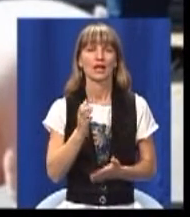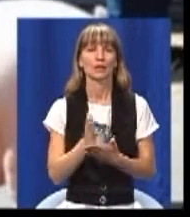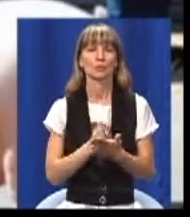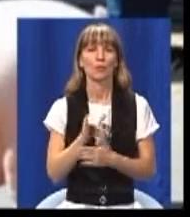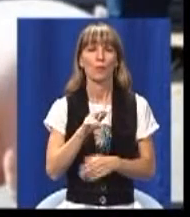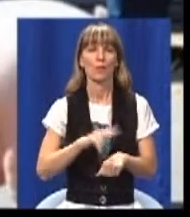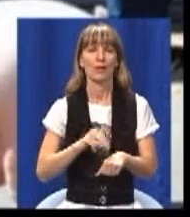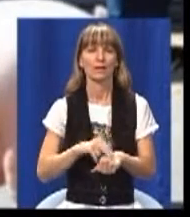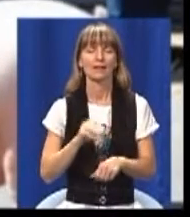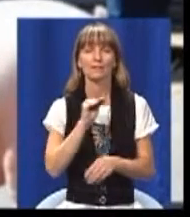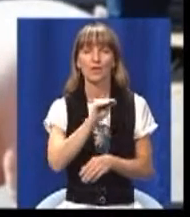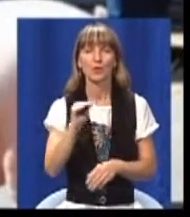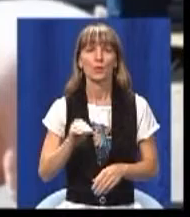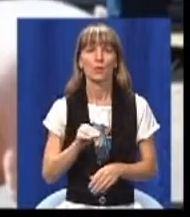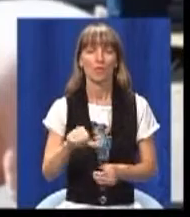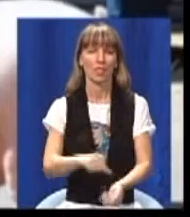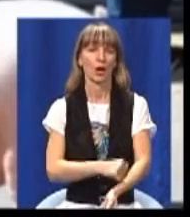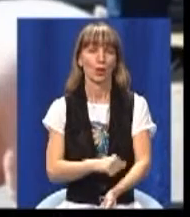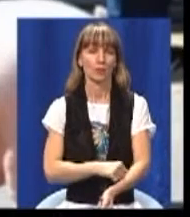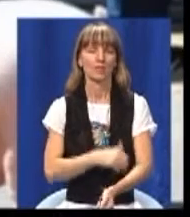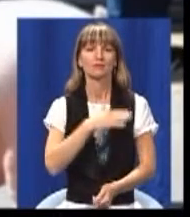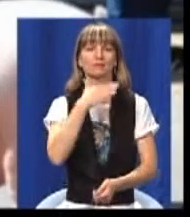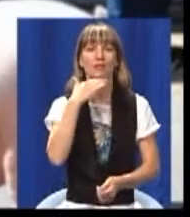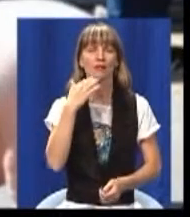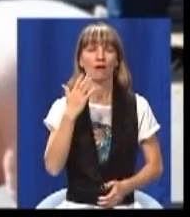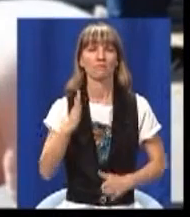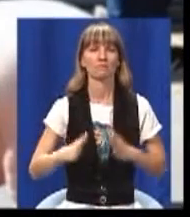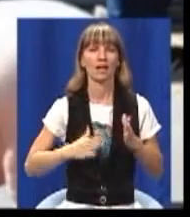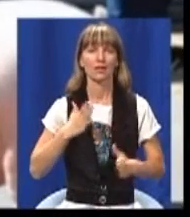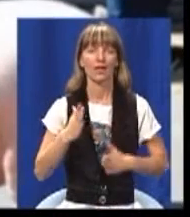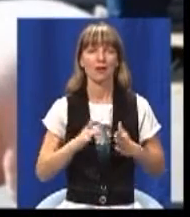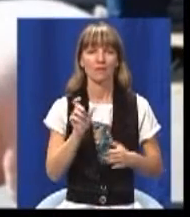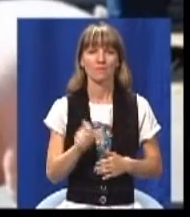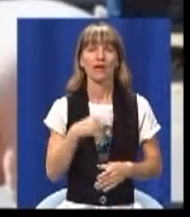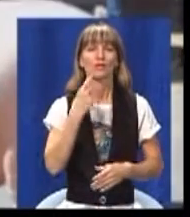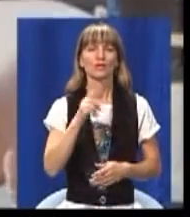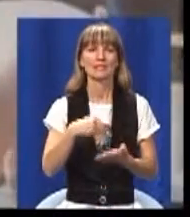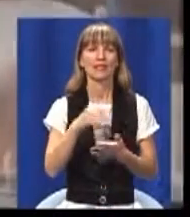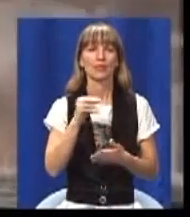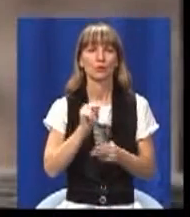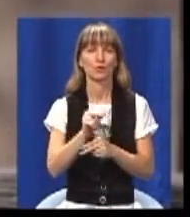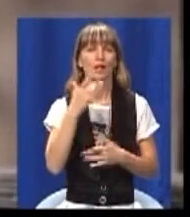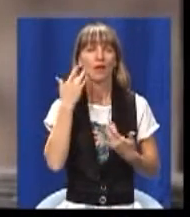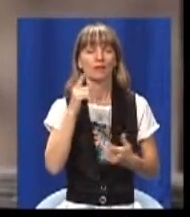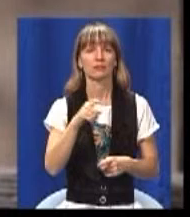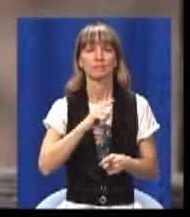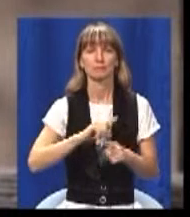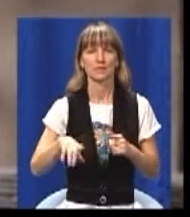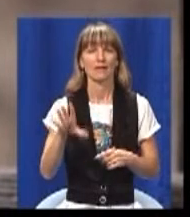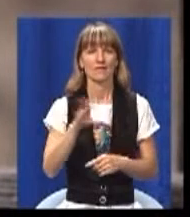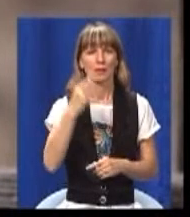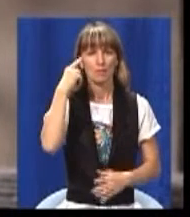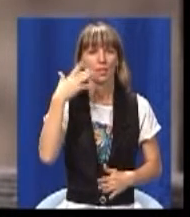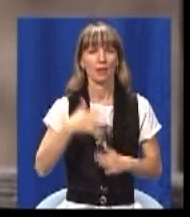у поліції і винюхують наркотики. Багато дресирувальників кажуть, що свиней вчити легше і вони швидше все